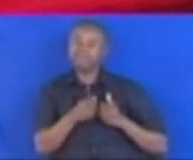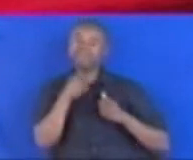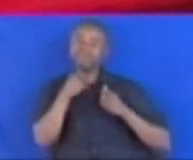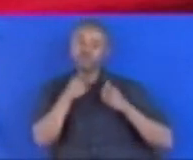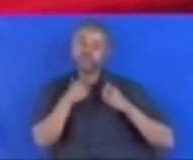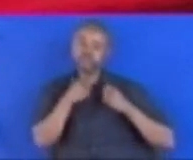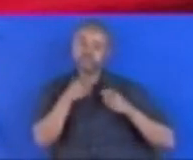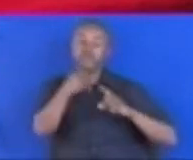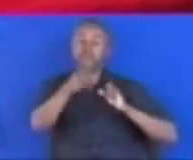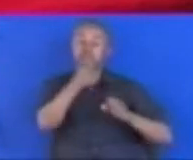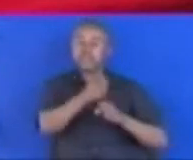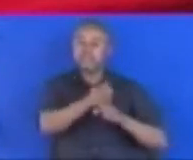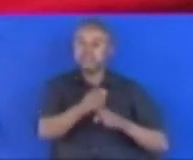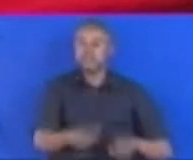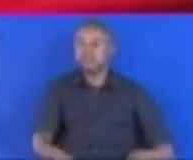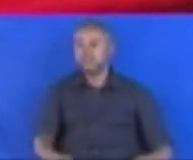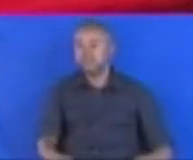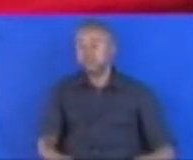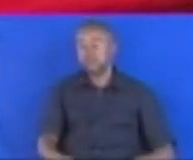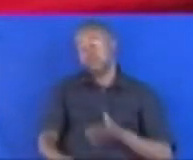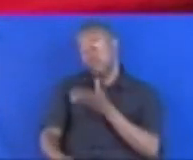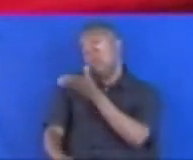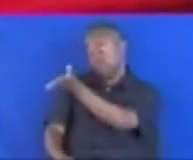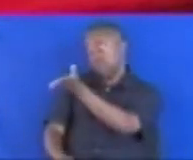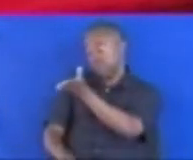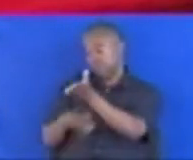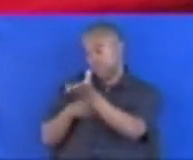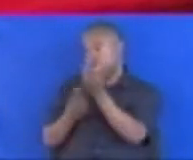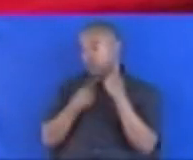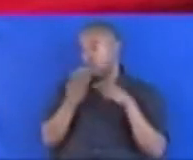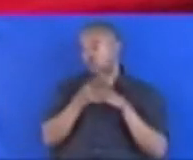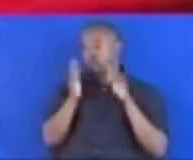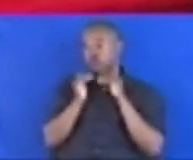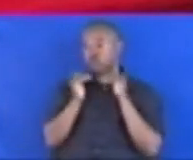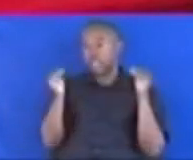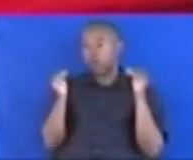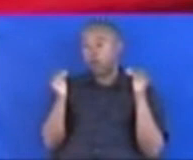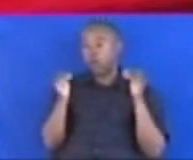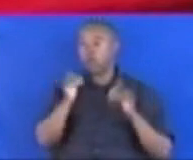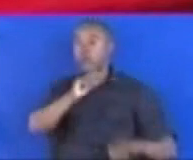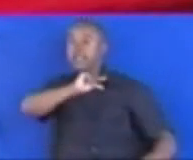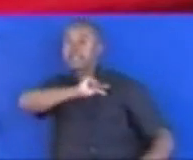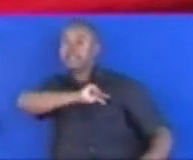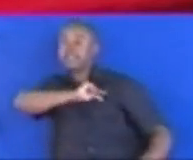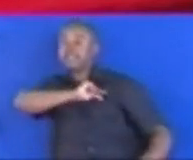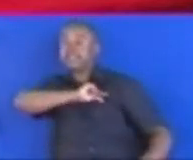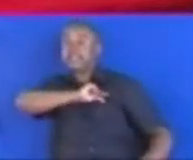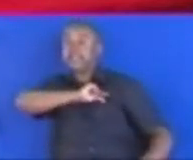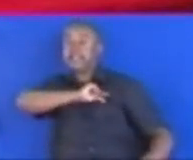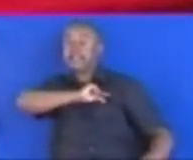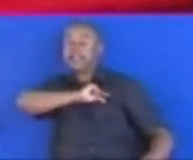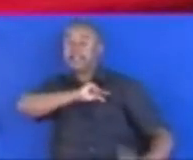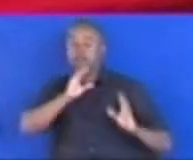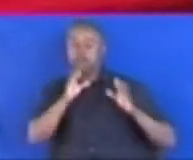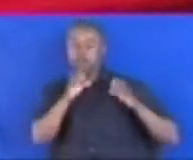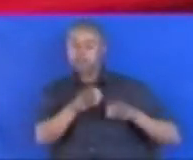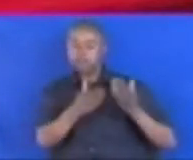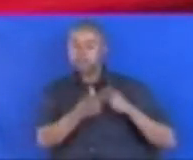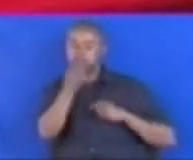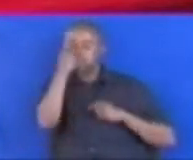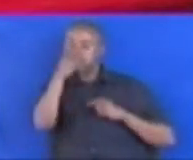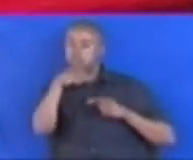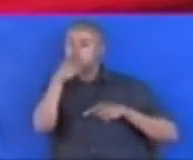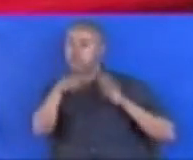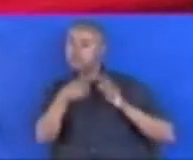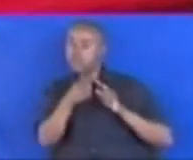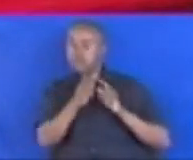kazi iliyopangwa. Vile vile Mheshimiwa naibu spika, tuliangalia swala la usawa wa kijinsia. Mheshimiwa naibu spika, kamati imebaini kuwa mradi